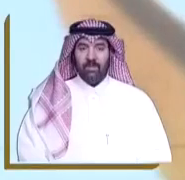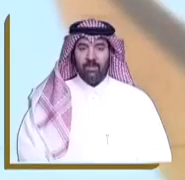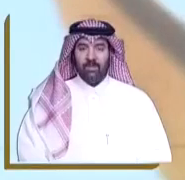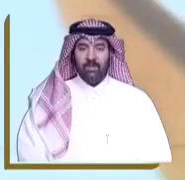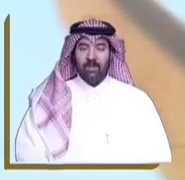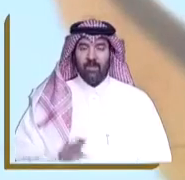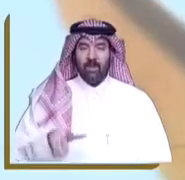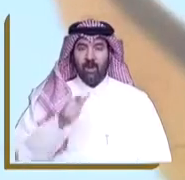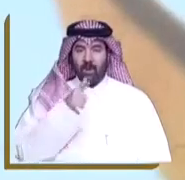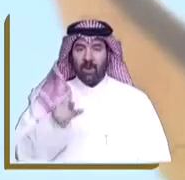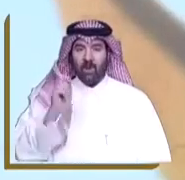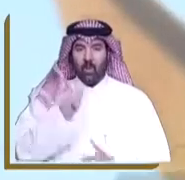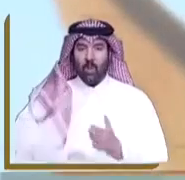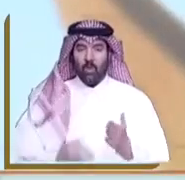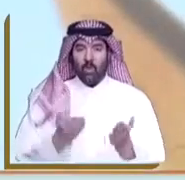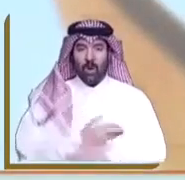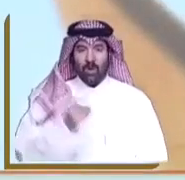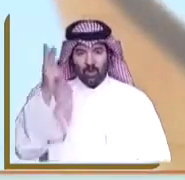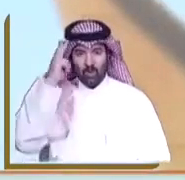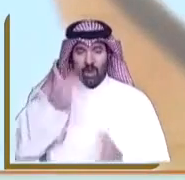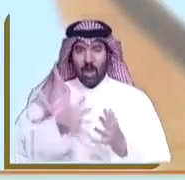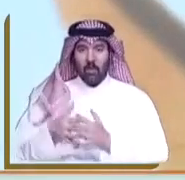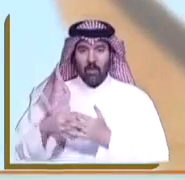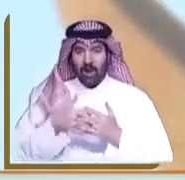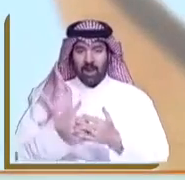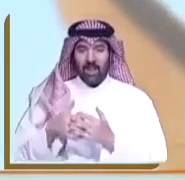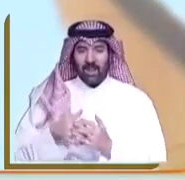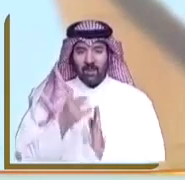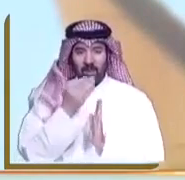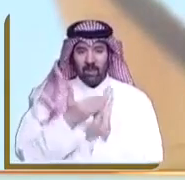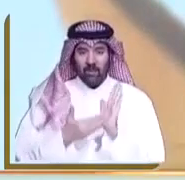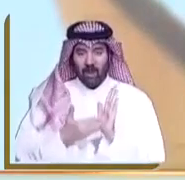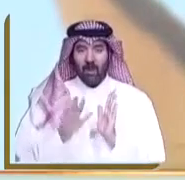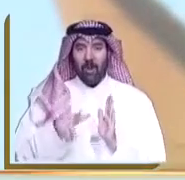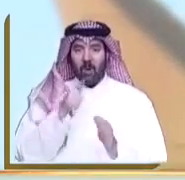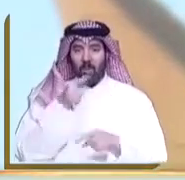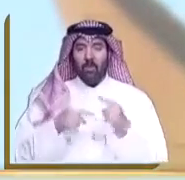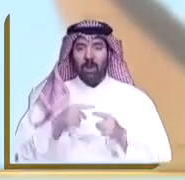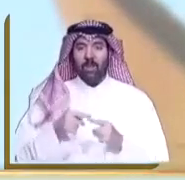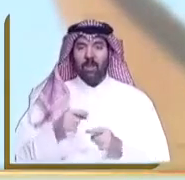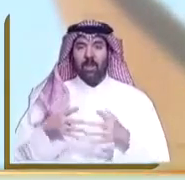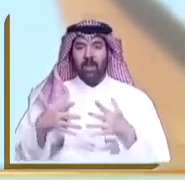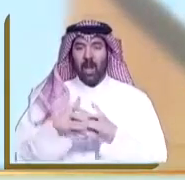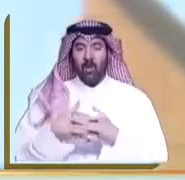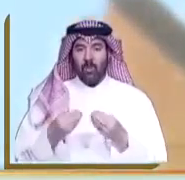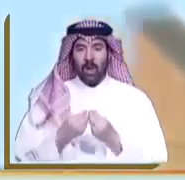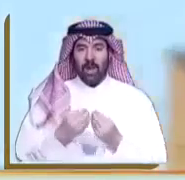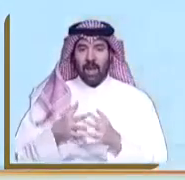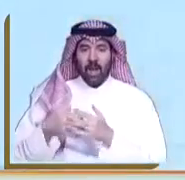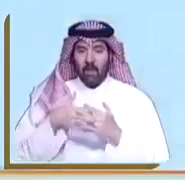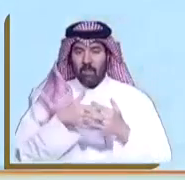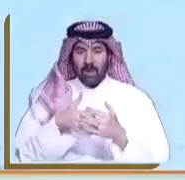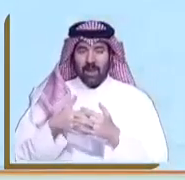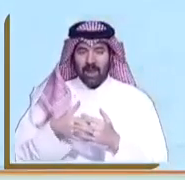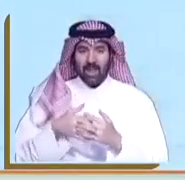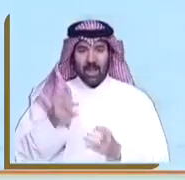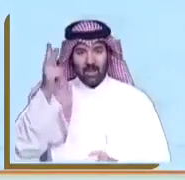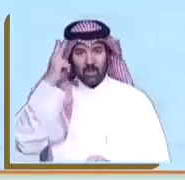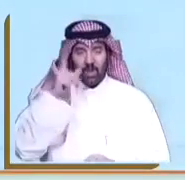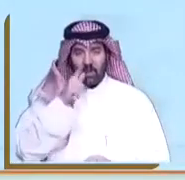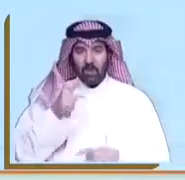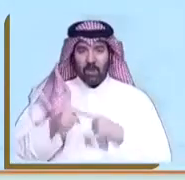في هذا الإطار، وقعت المملكة والولايات المتحدة مذكرة تفاهم تحدد أطر التعاون بين البلدين لوضع بروتوكول يسهم